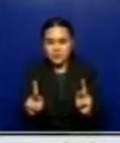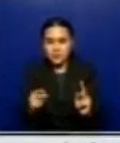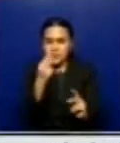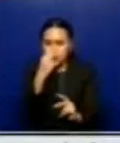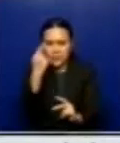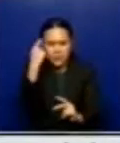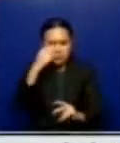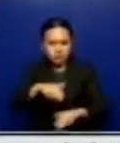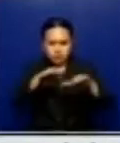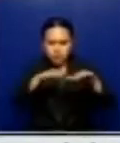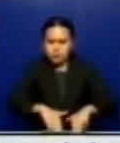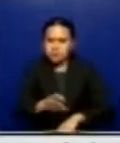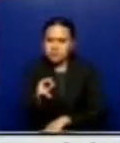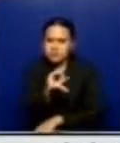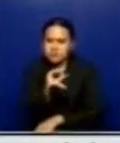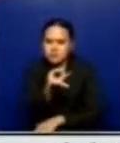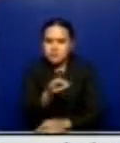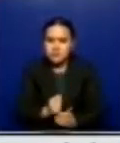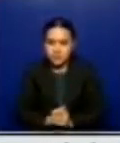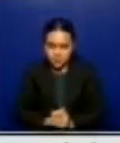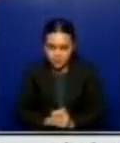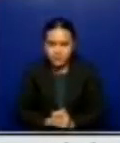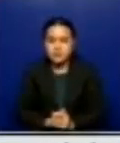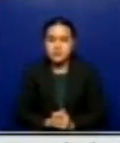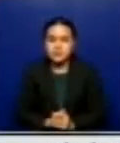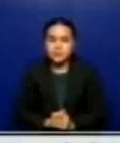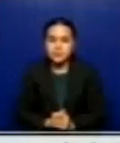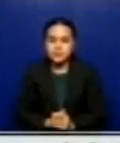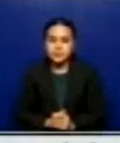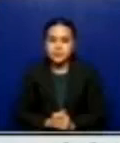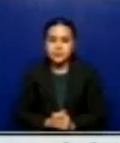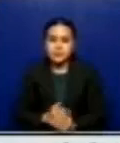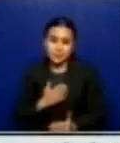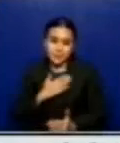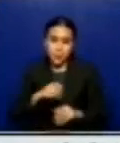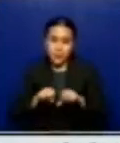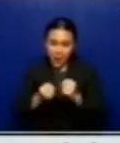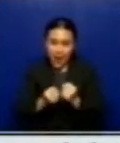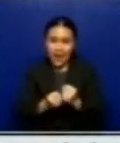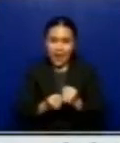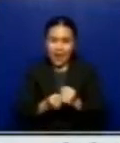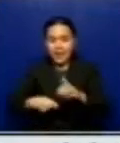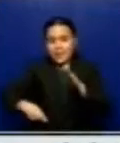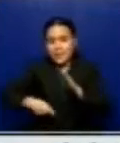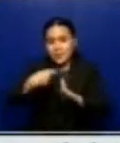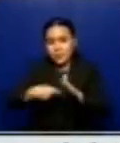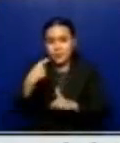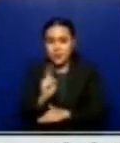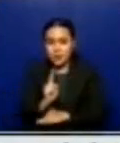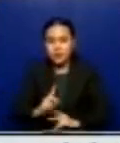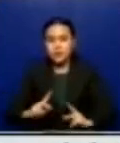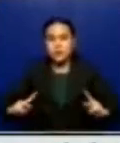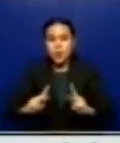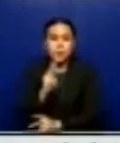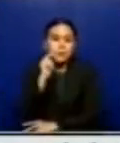น้อยเหตุผลที่ผมต้องตัดเนื่องจากว่ากรมชลประทานนั้น